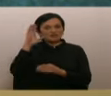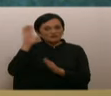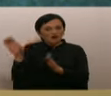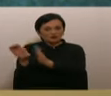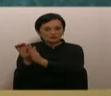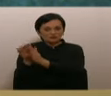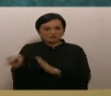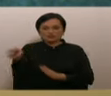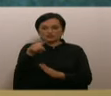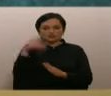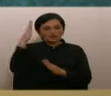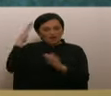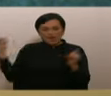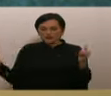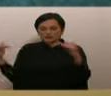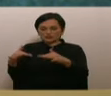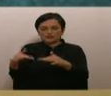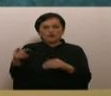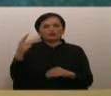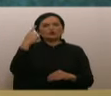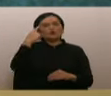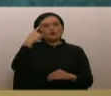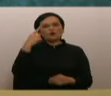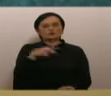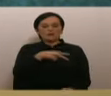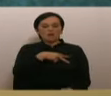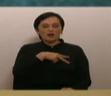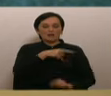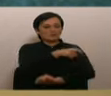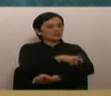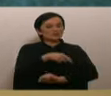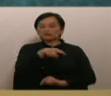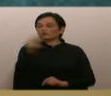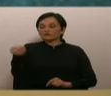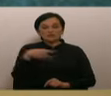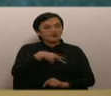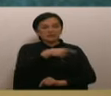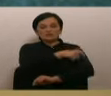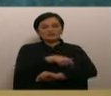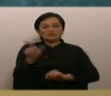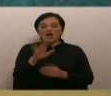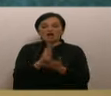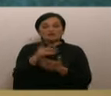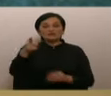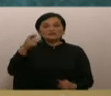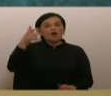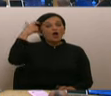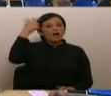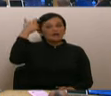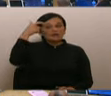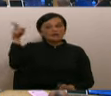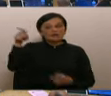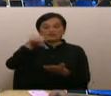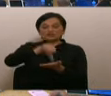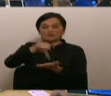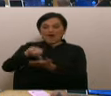თავშეყრა, რომელსაც თავი გონია პარლამენტის წევრი. არ ხართ თქვენ პარლამენტის წევრები, თქვენ ხართ ბიძინა ივანიშვილის წარმომადგენლები,